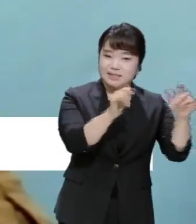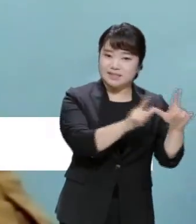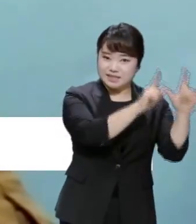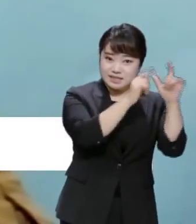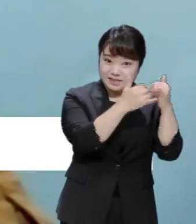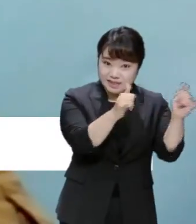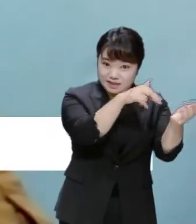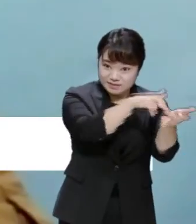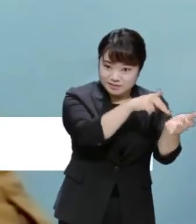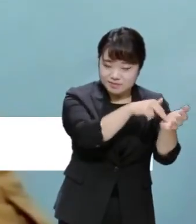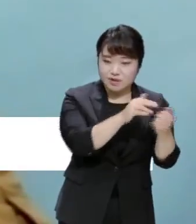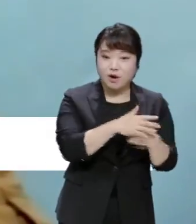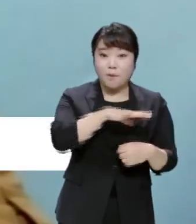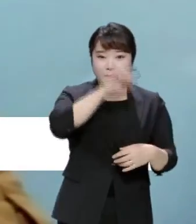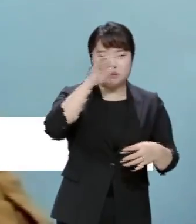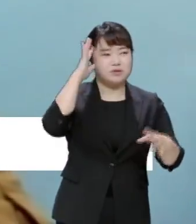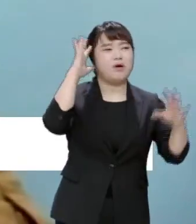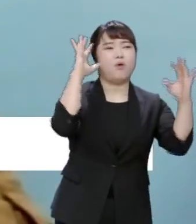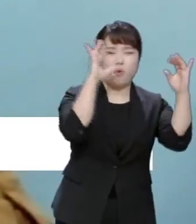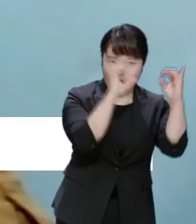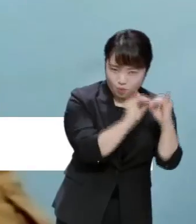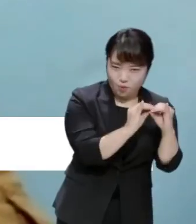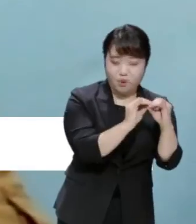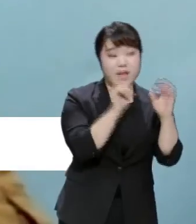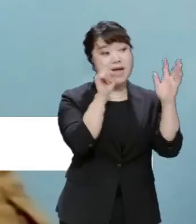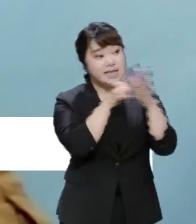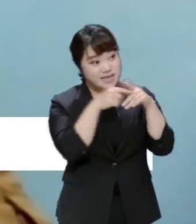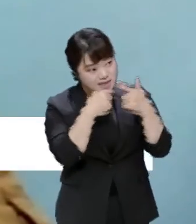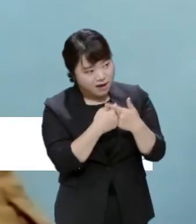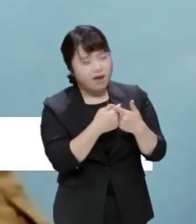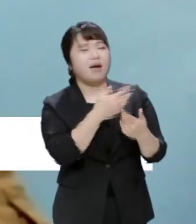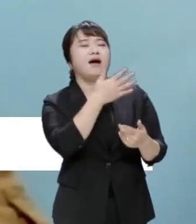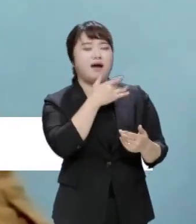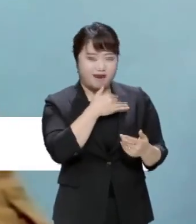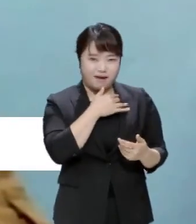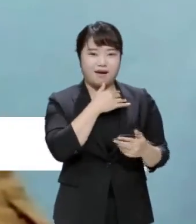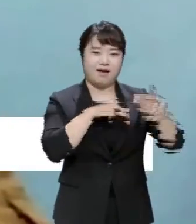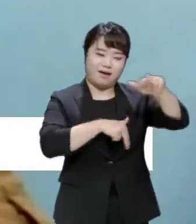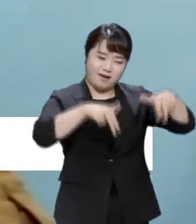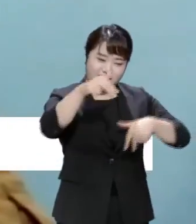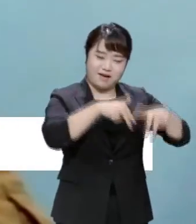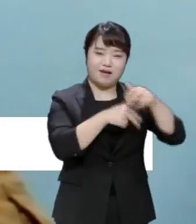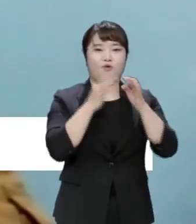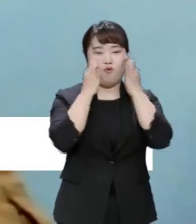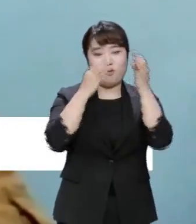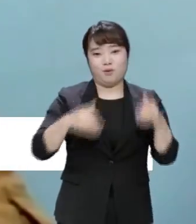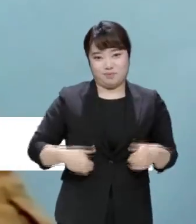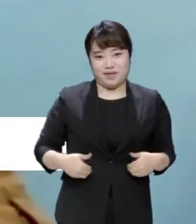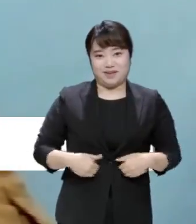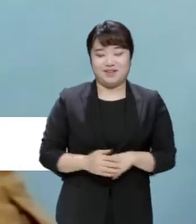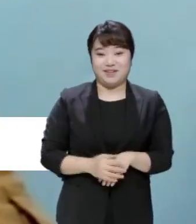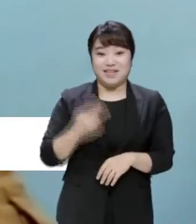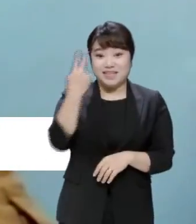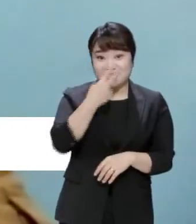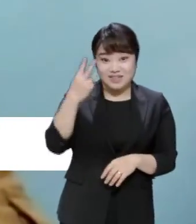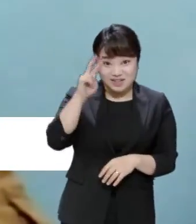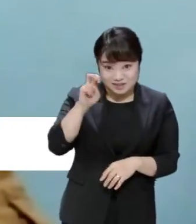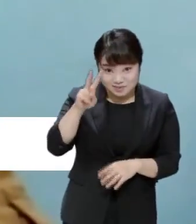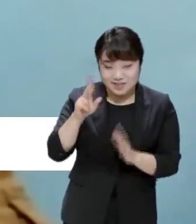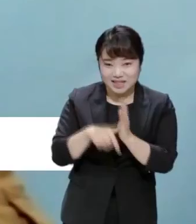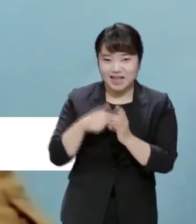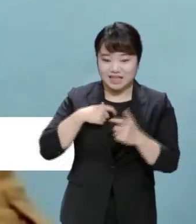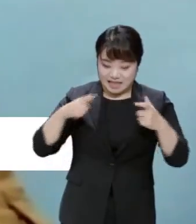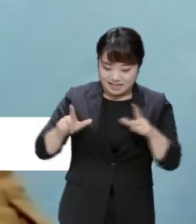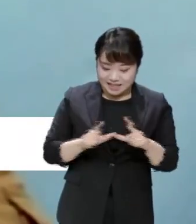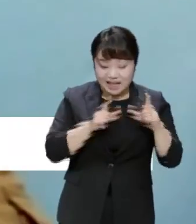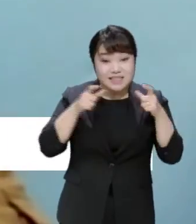주민들에게 먼저 공감하고 이해하려는 노력이 필요하다고 생각합니다. 2022년에도 제가